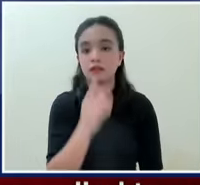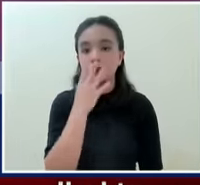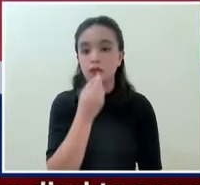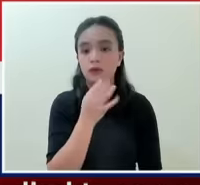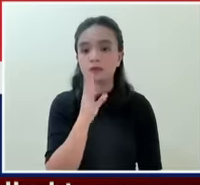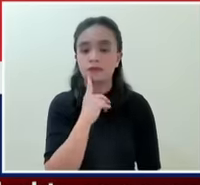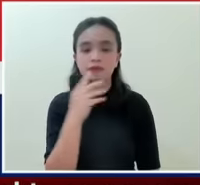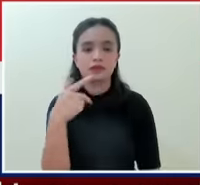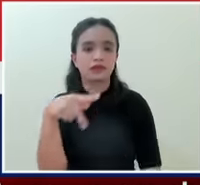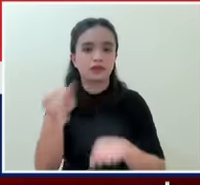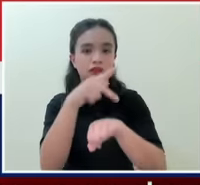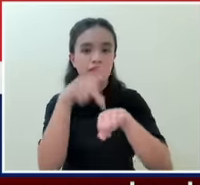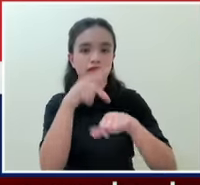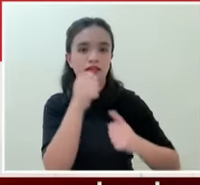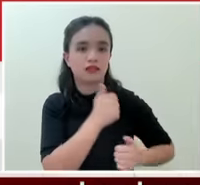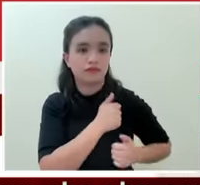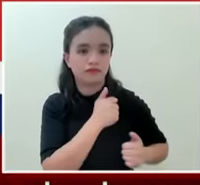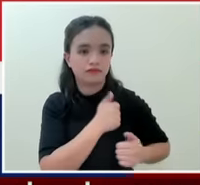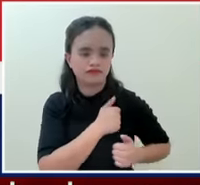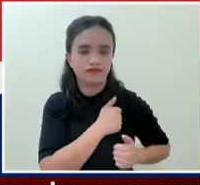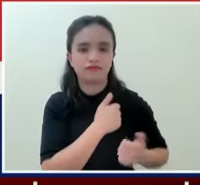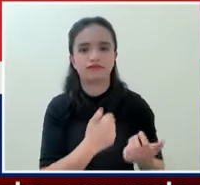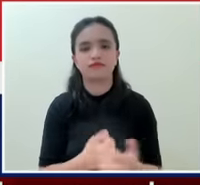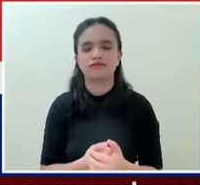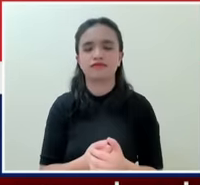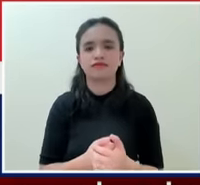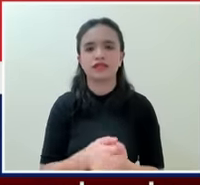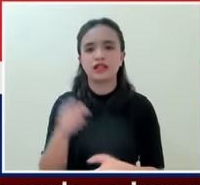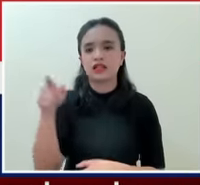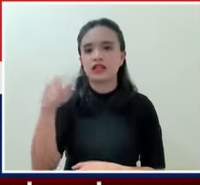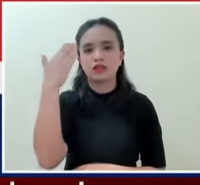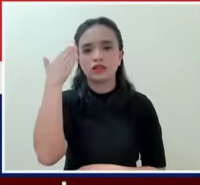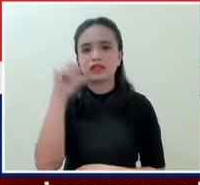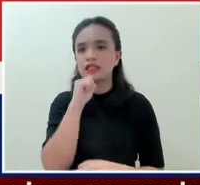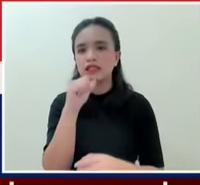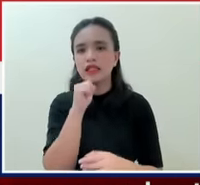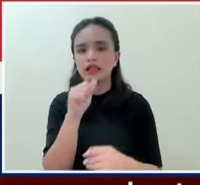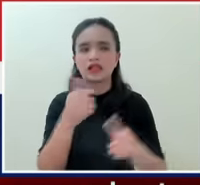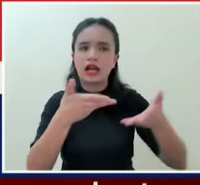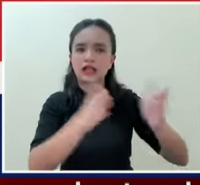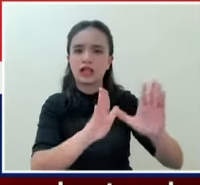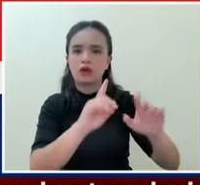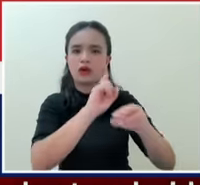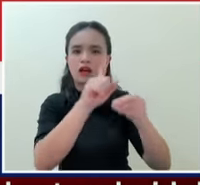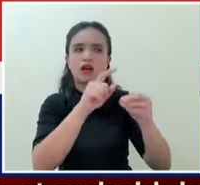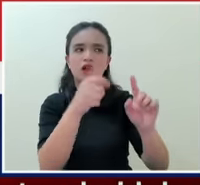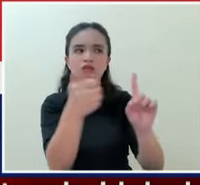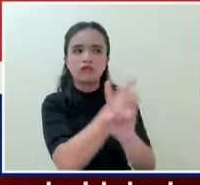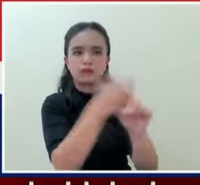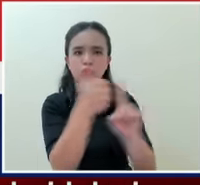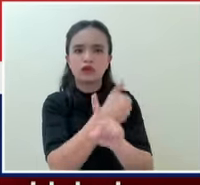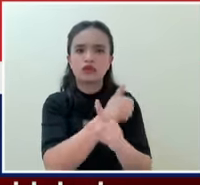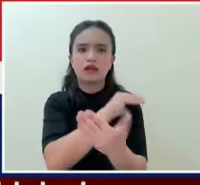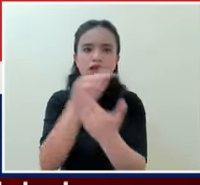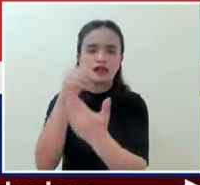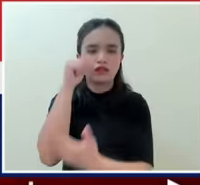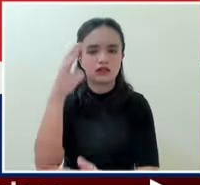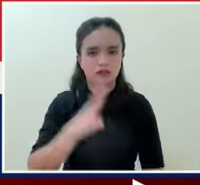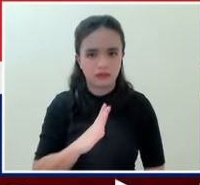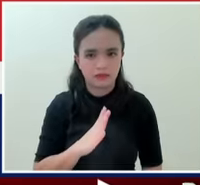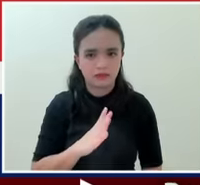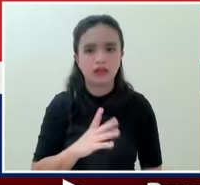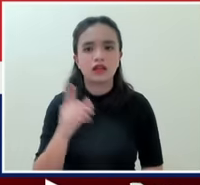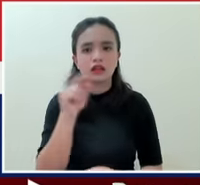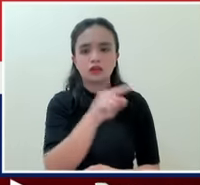Philippine Army na si Colonel Louis De Maala, hindi nila kinukonsinti ang karahasan laban sa kababaihan. at isinasaalang-alang nila